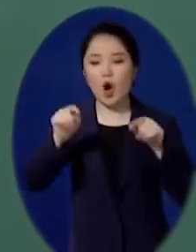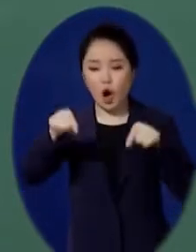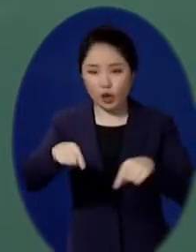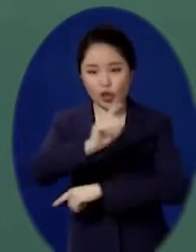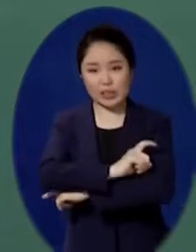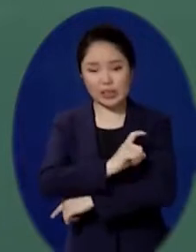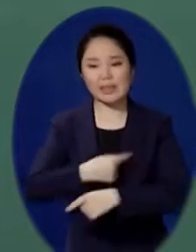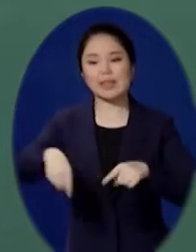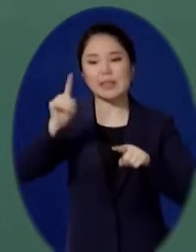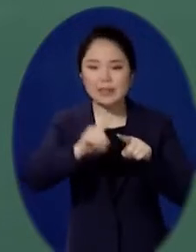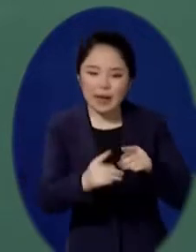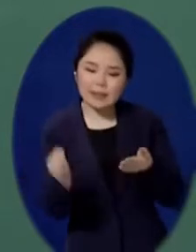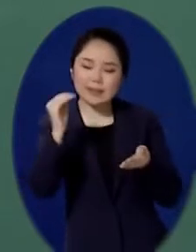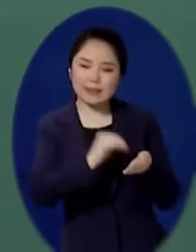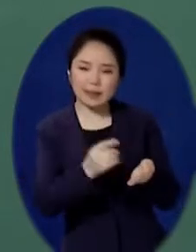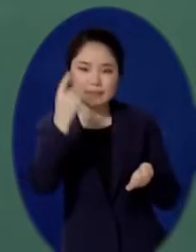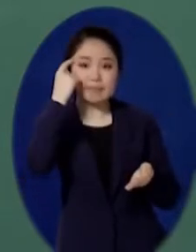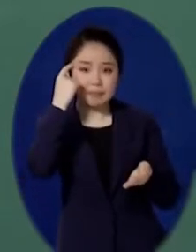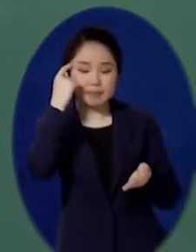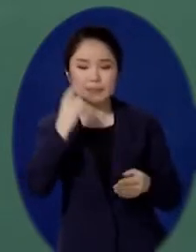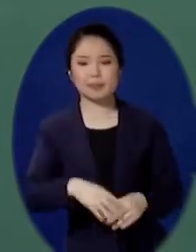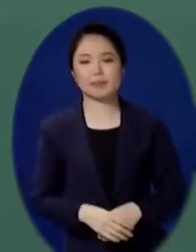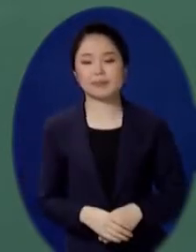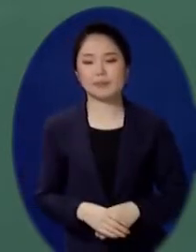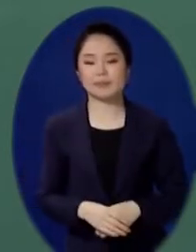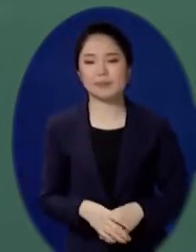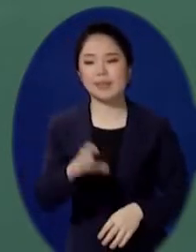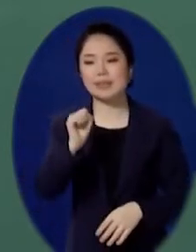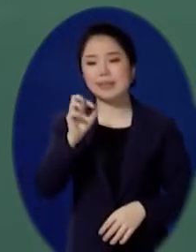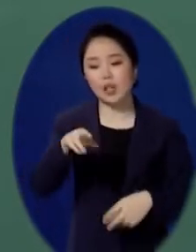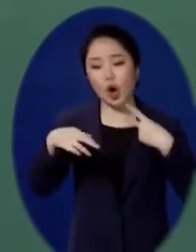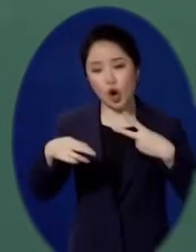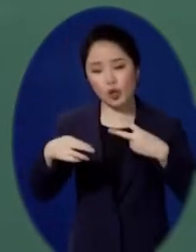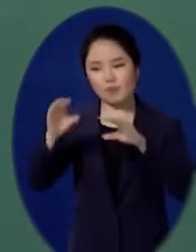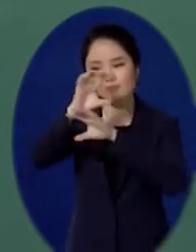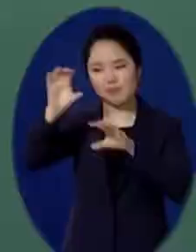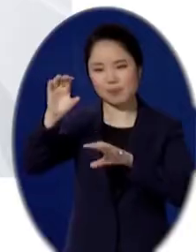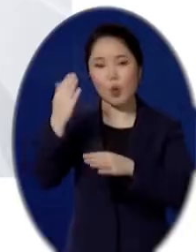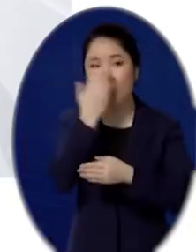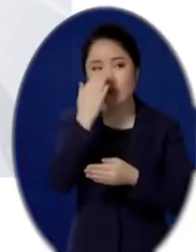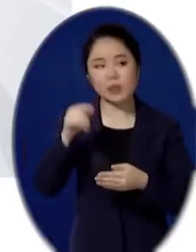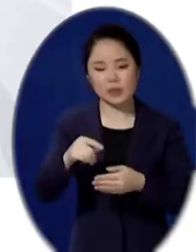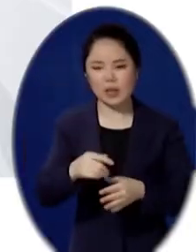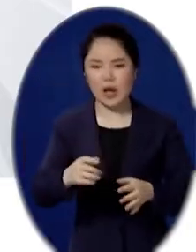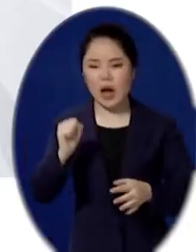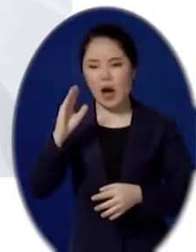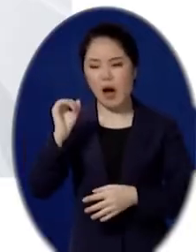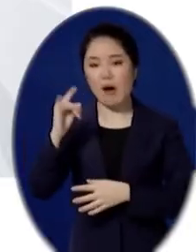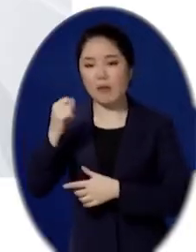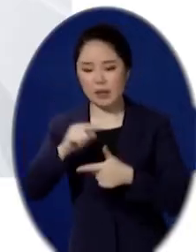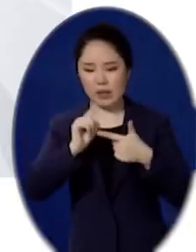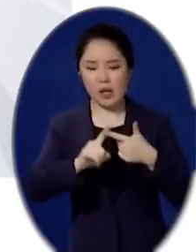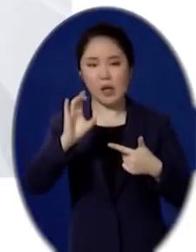тэр хичээлээ хамтдаа нэг сэргэн санаа. За саяны хоёр баадаг дээр гарсан авраг,